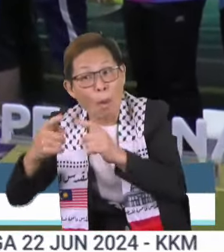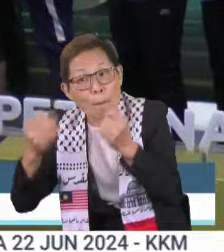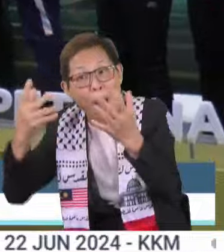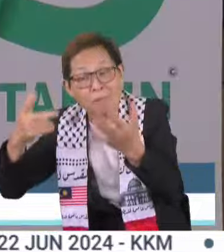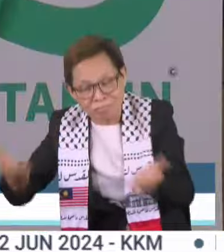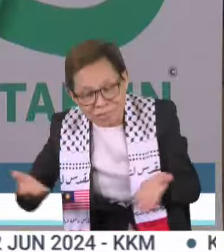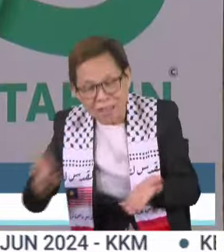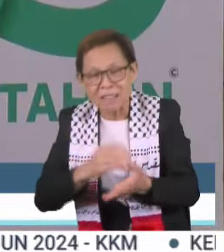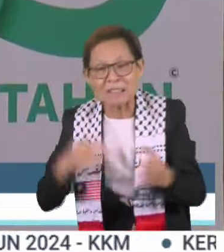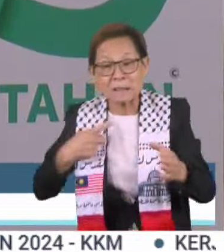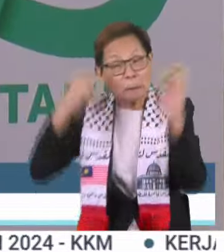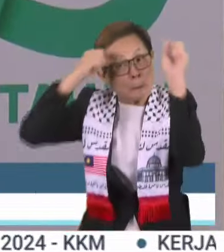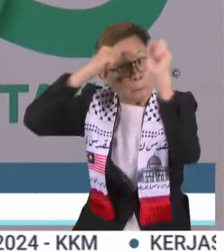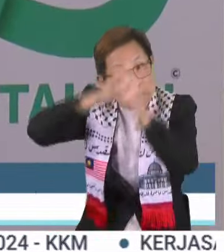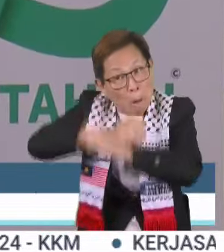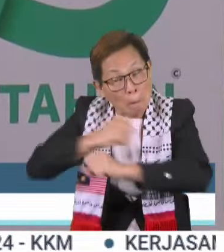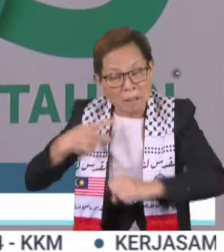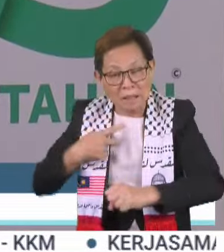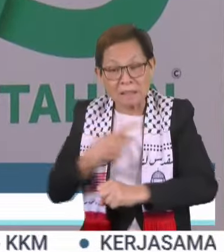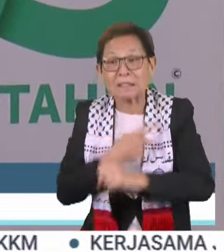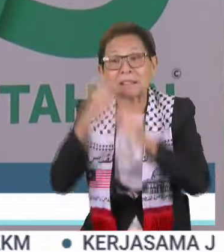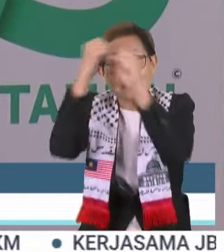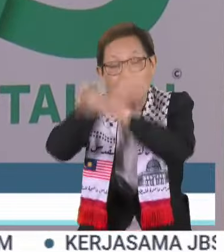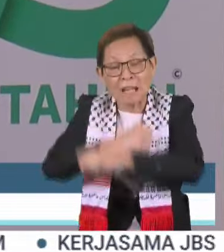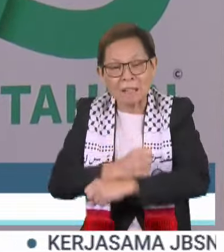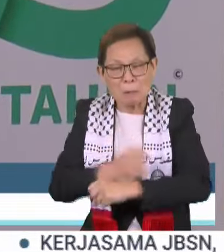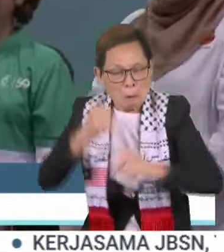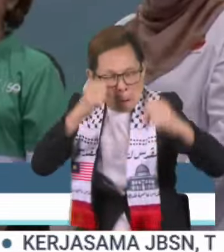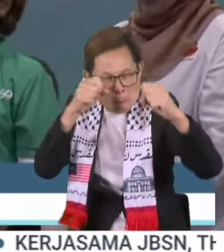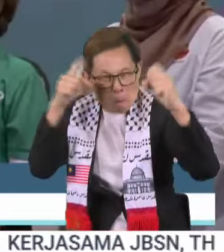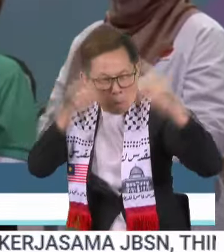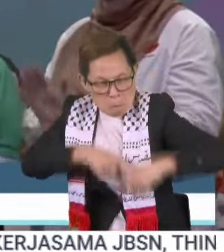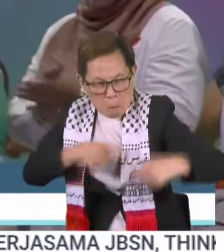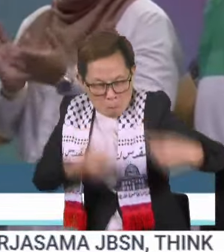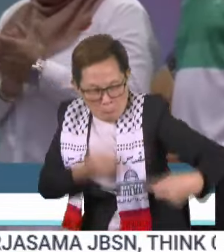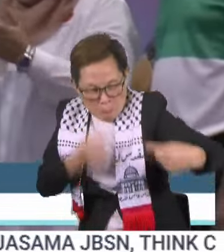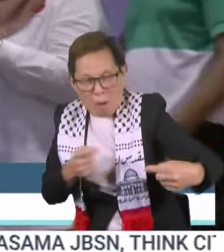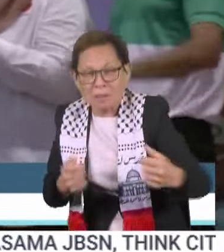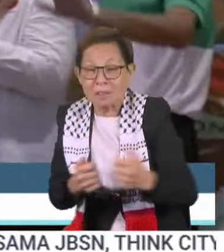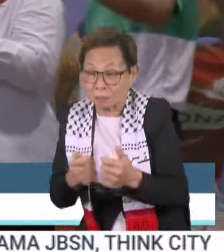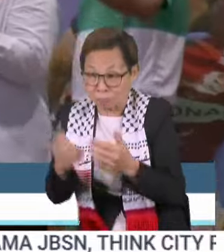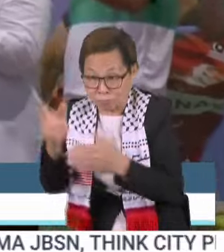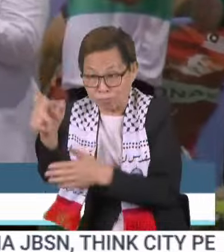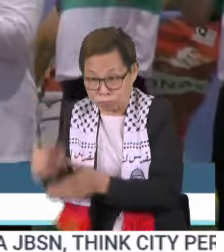Kita challenge, kita boleh fight dengan dia orang.